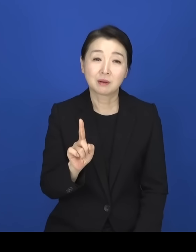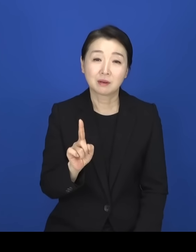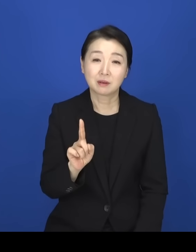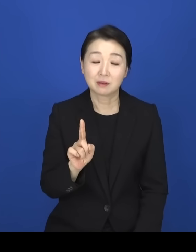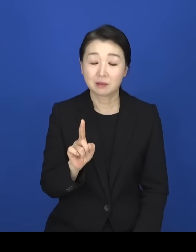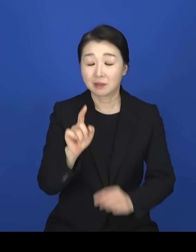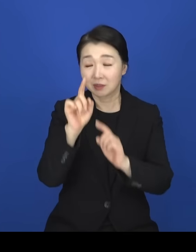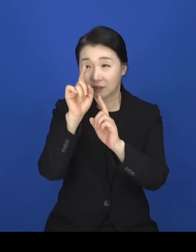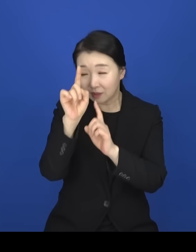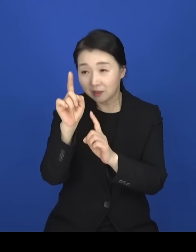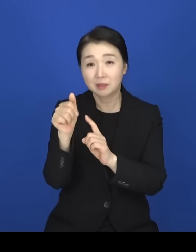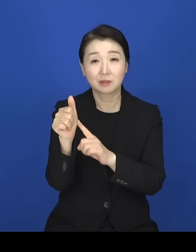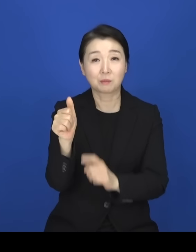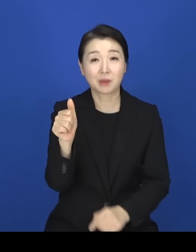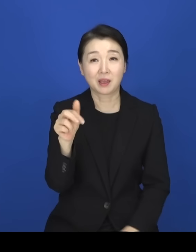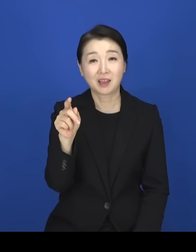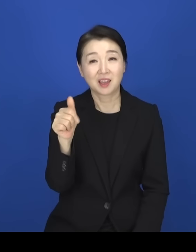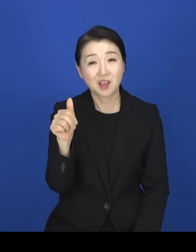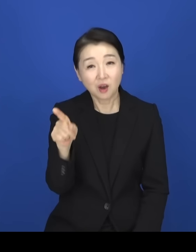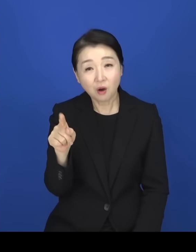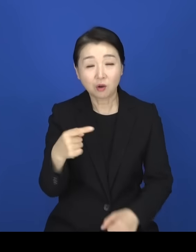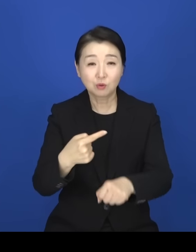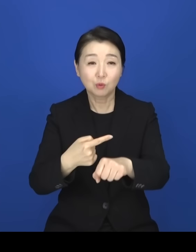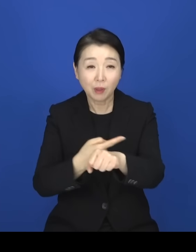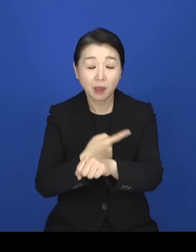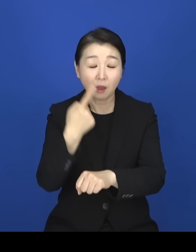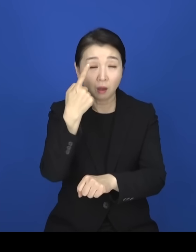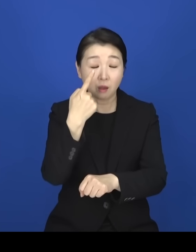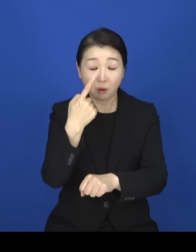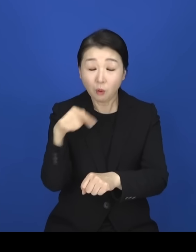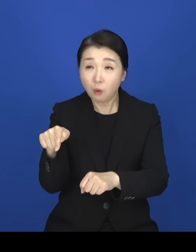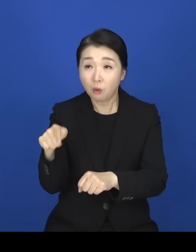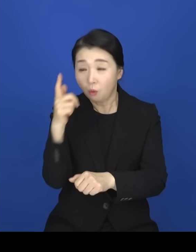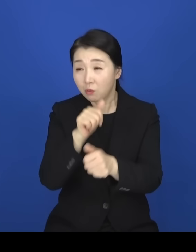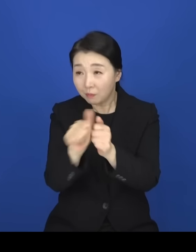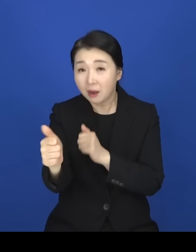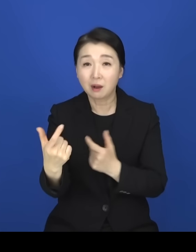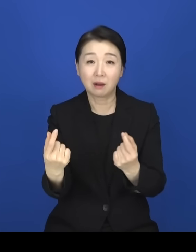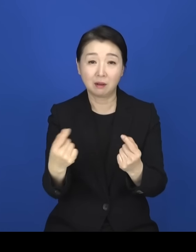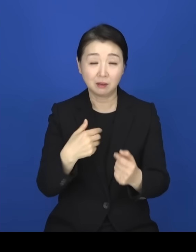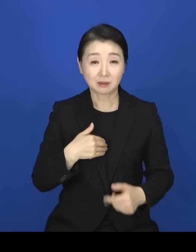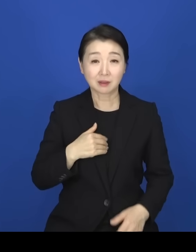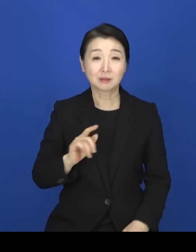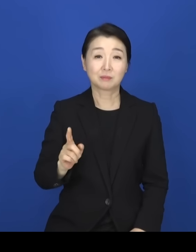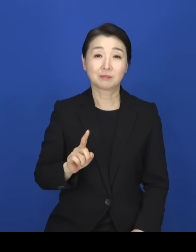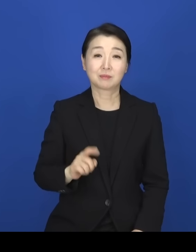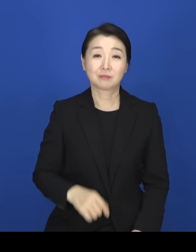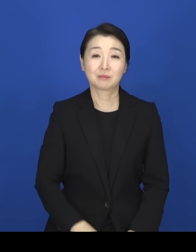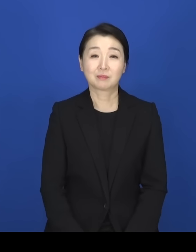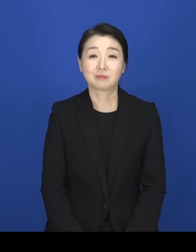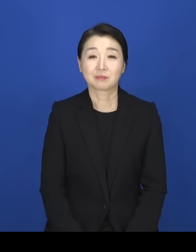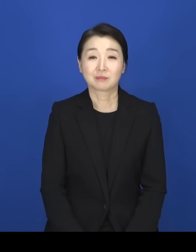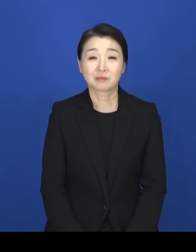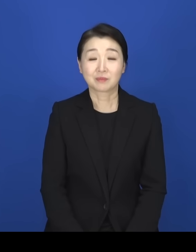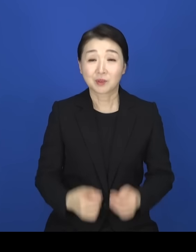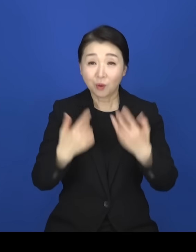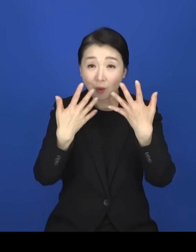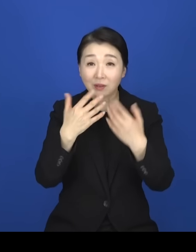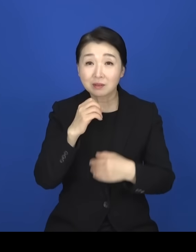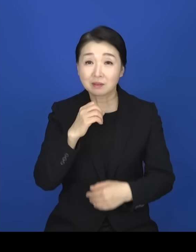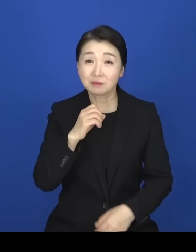이정수 선배, 네. 뭐 허경환 선배 허경환. 이 위에는 정말 잘생겼어요. 누가 봐도. 예. 저는 정확하게